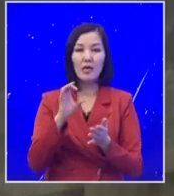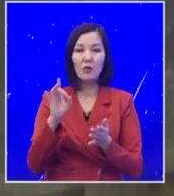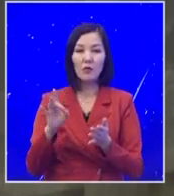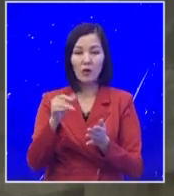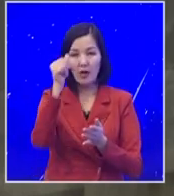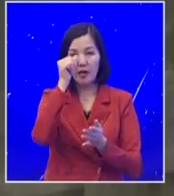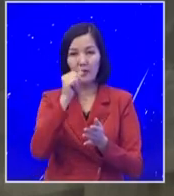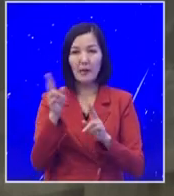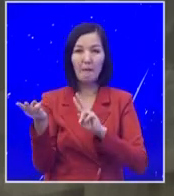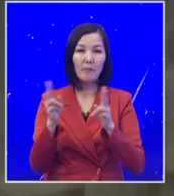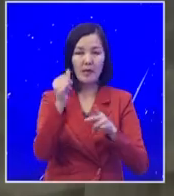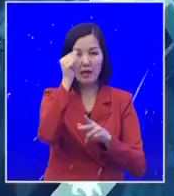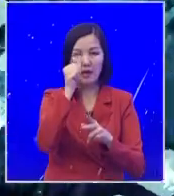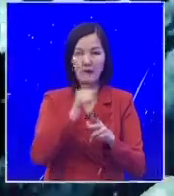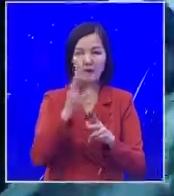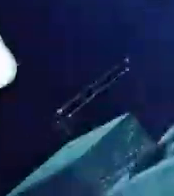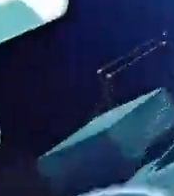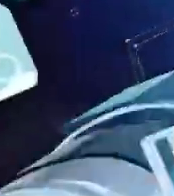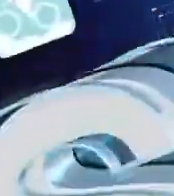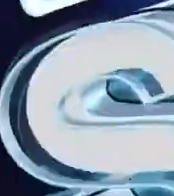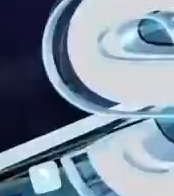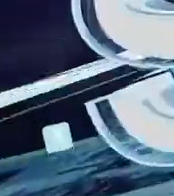біз би ай деп белгілеп отырмыз.